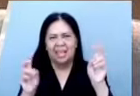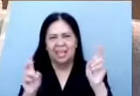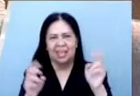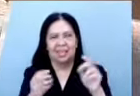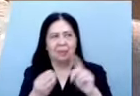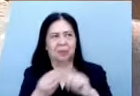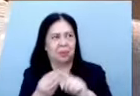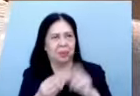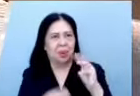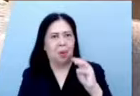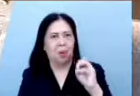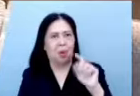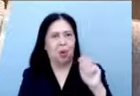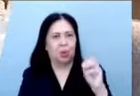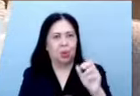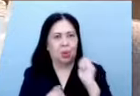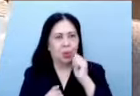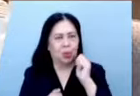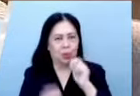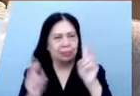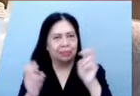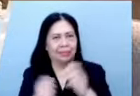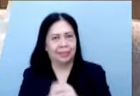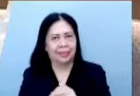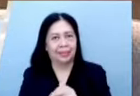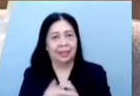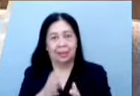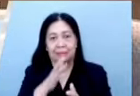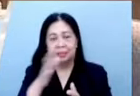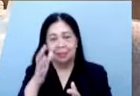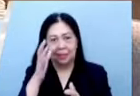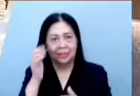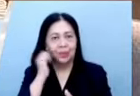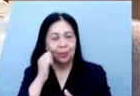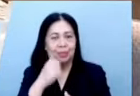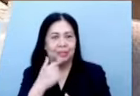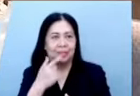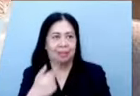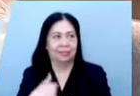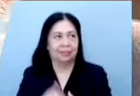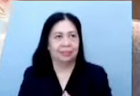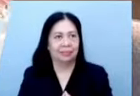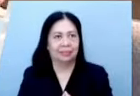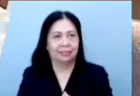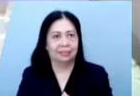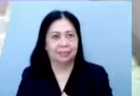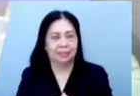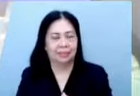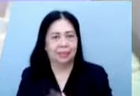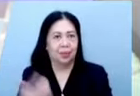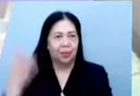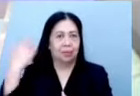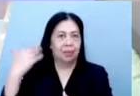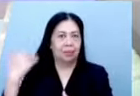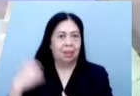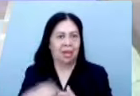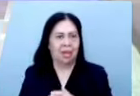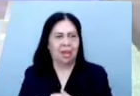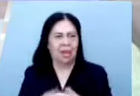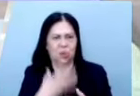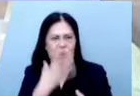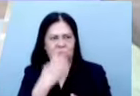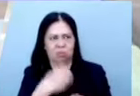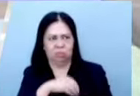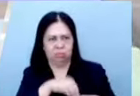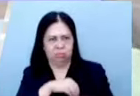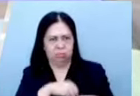nang galing. Uumpisahan ko yan sa parents. Palagi yung sinasabi sa akin na, way, way back, huwag ka magtatanim ng sama ng loob sa pamilya